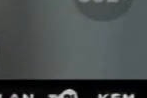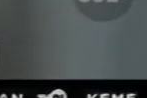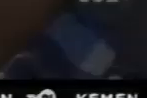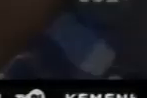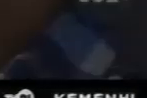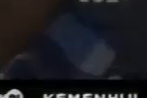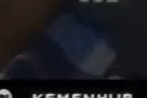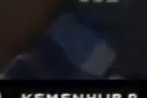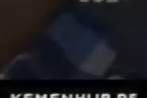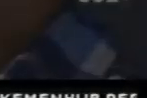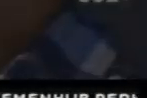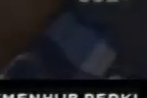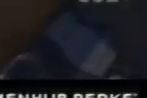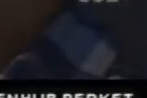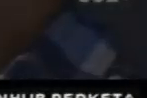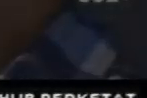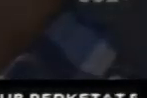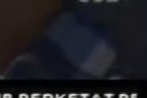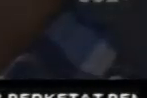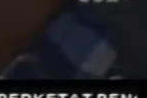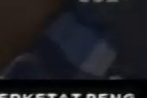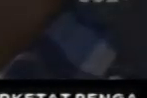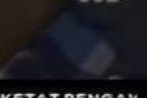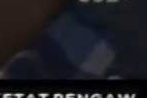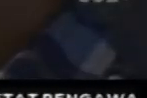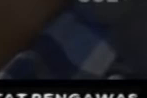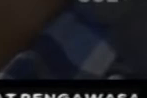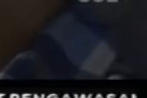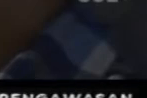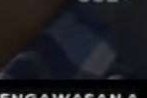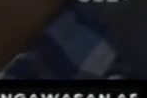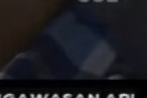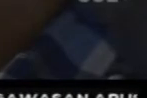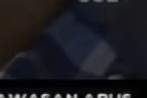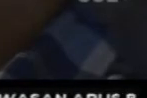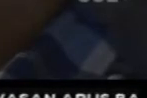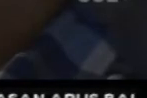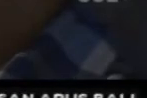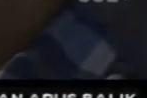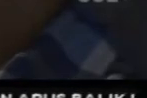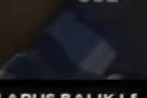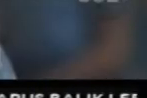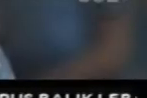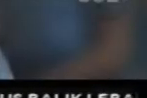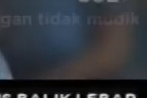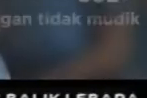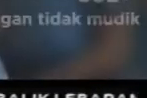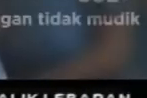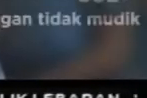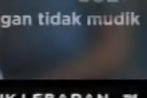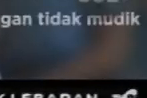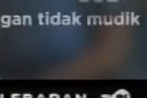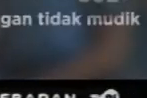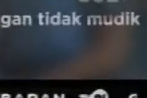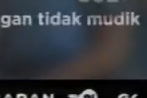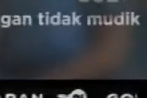pulang. Iya, Bu. Amin. Hari ini saya belajar